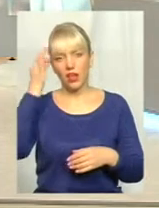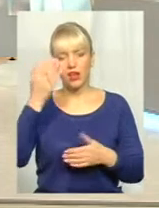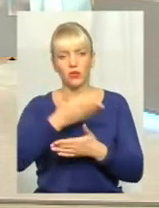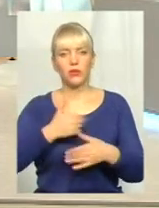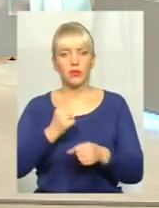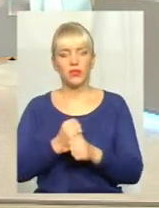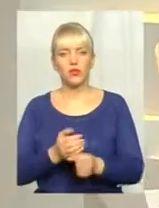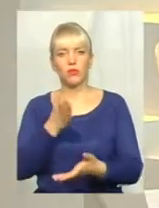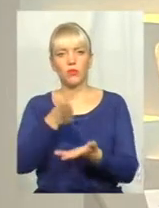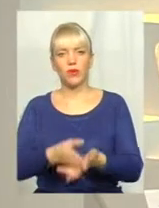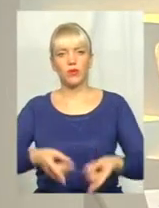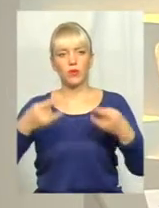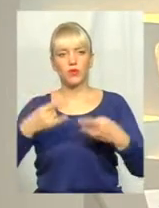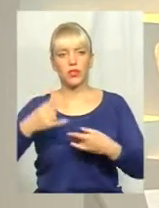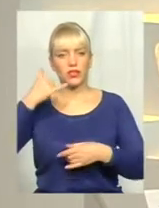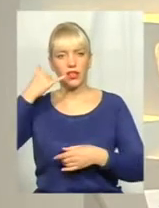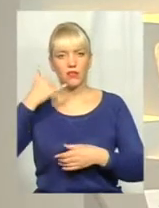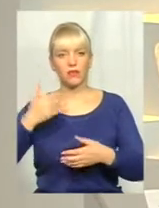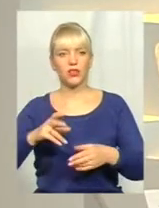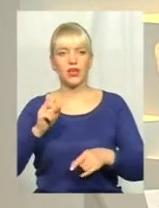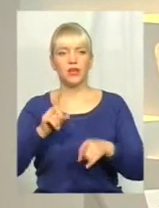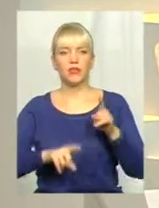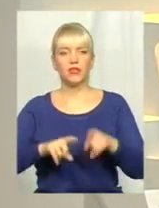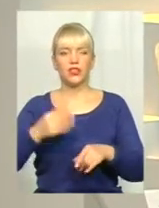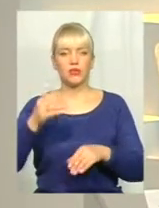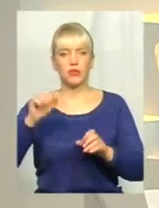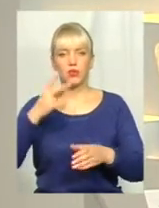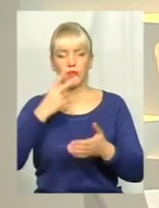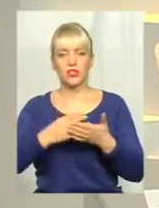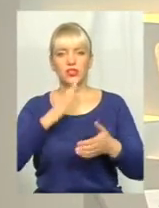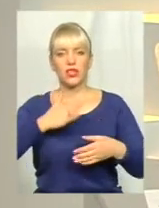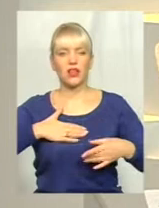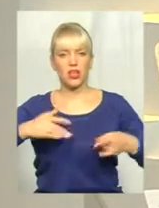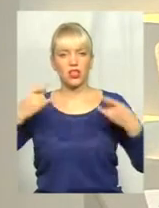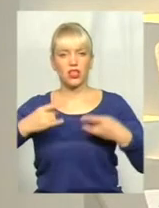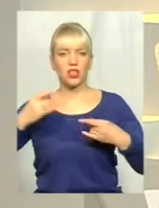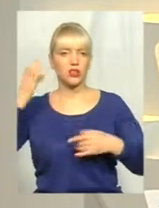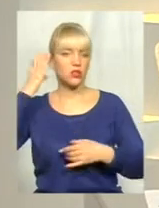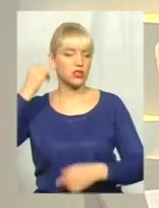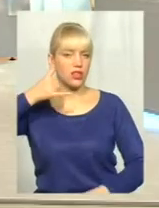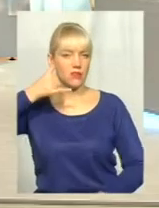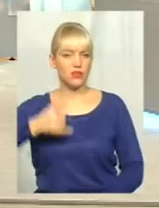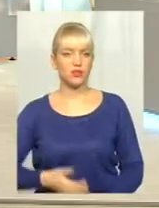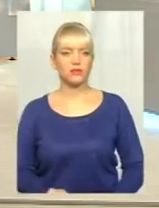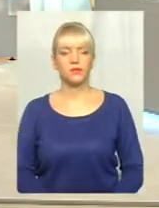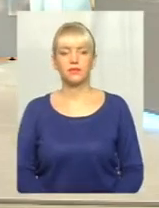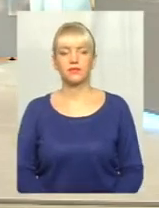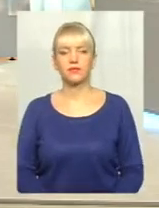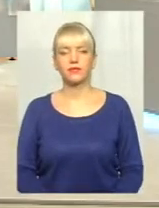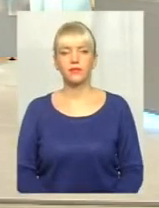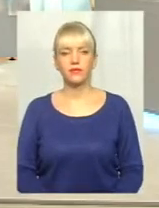працюємо для вас в прямому ефірі. Телефон ви періодично можете бачити на наших екранах. Слухаємо додзвонювача. Говіть, будь ласка.